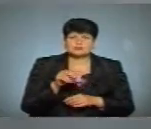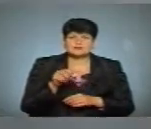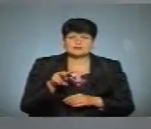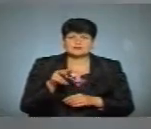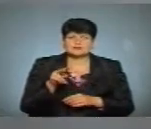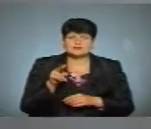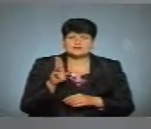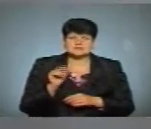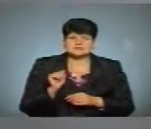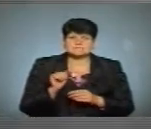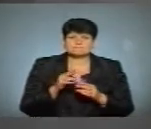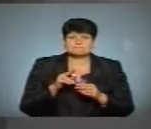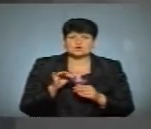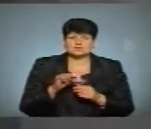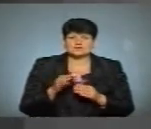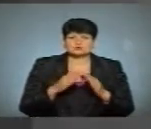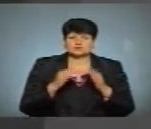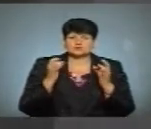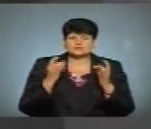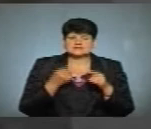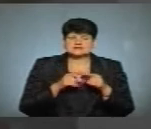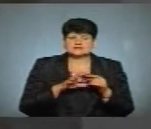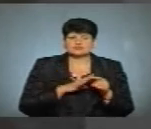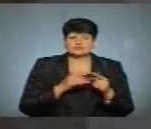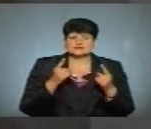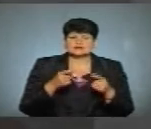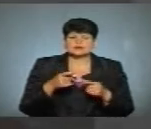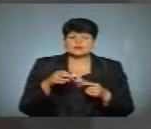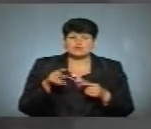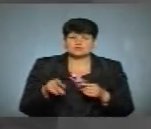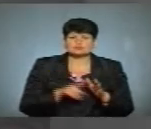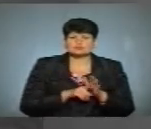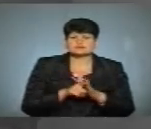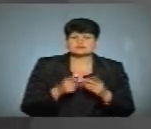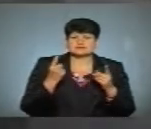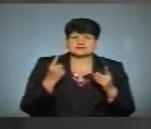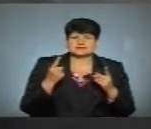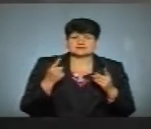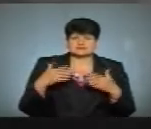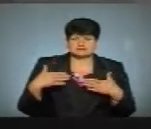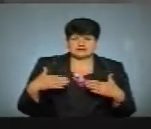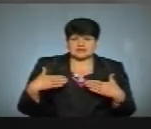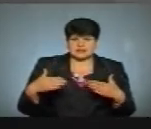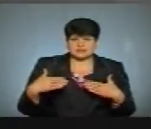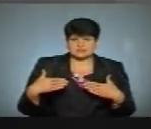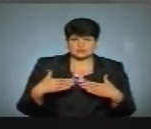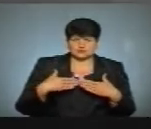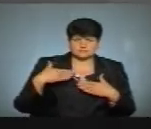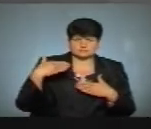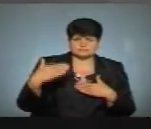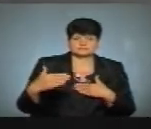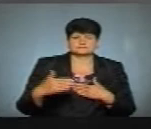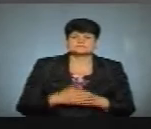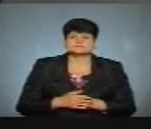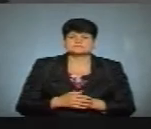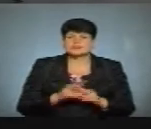і будинок культури. Це був великий хол, який починався від перших дверей до оцієї останньої стіни.